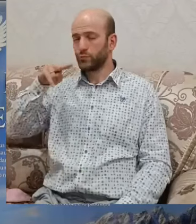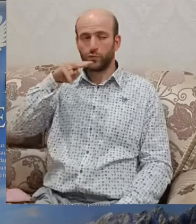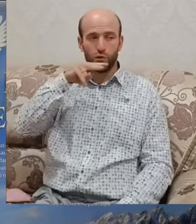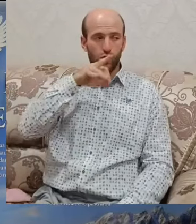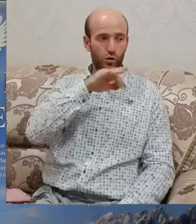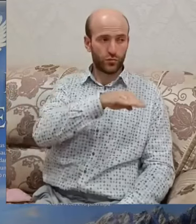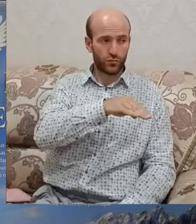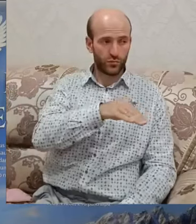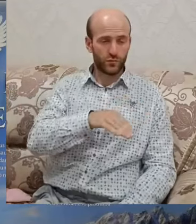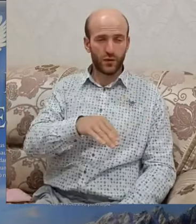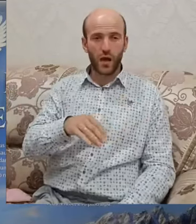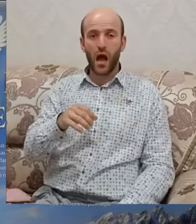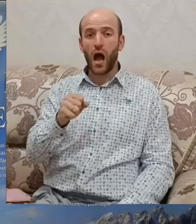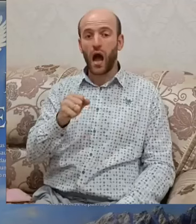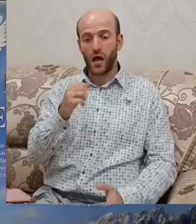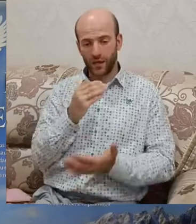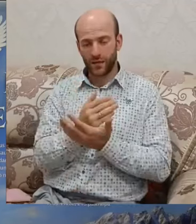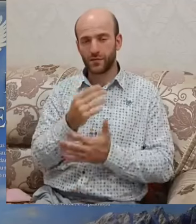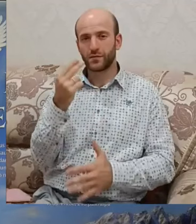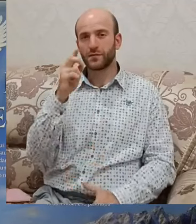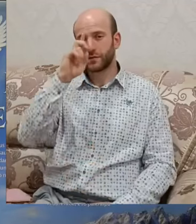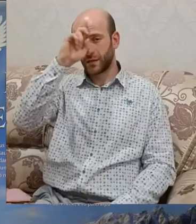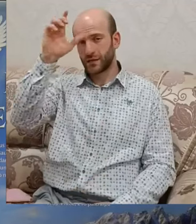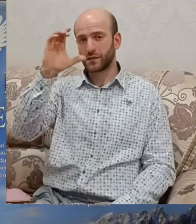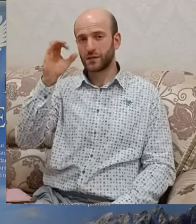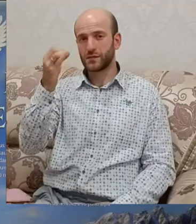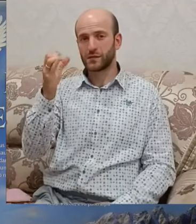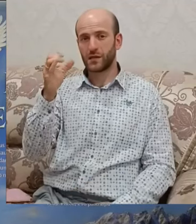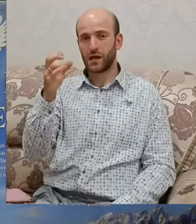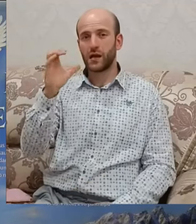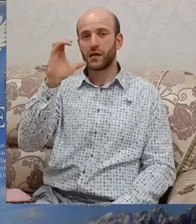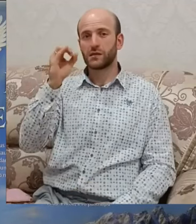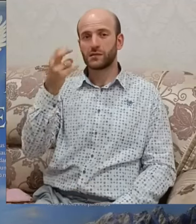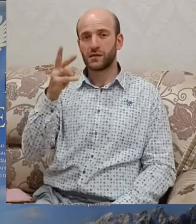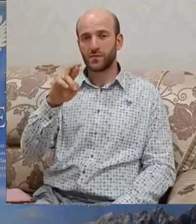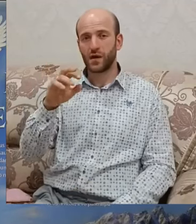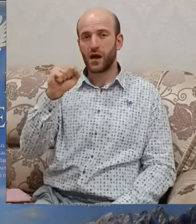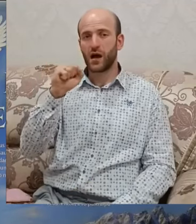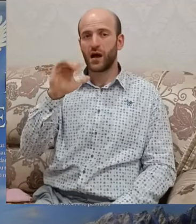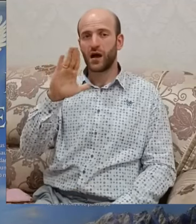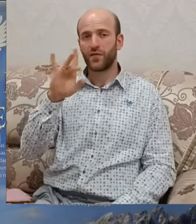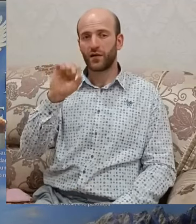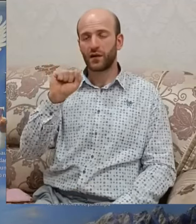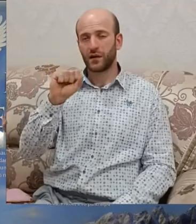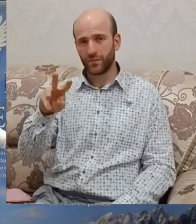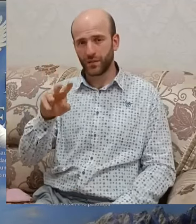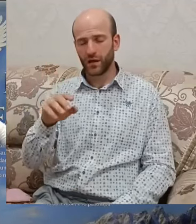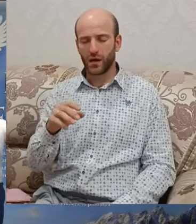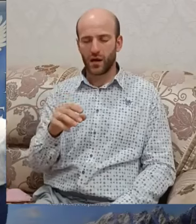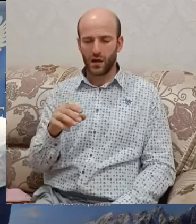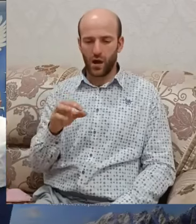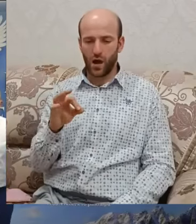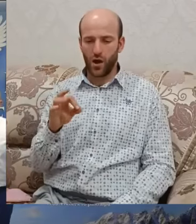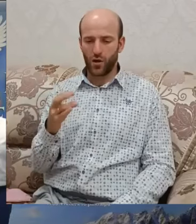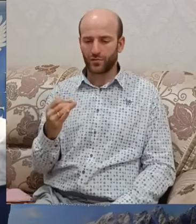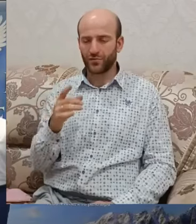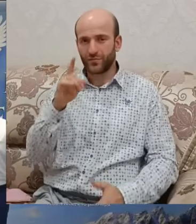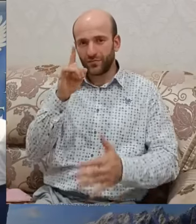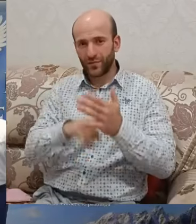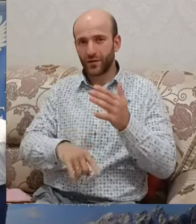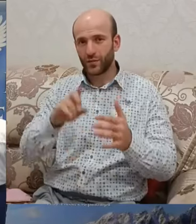семя, царское семя Авраама. Kuri tiki, которая верит, atvertų Dievo žodžiu, открытым Божьим